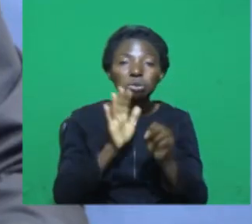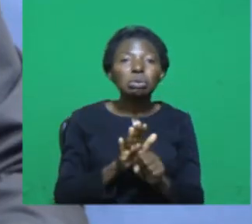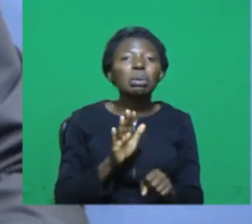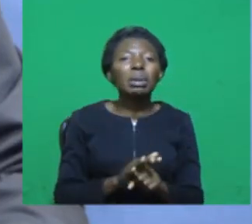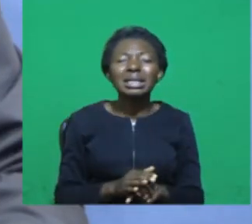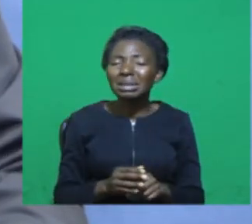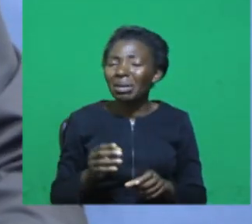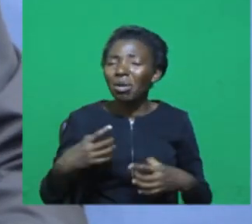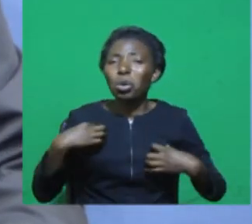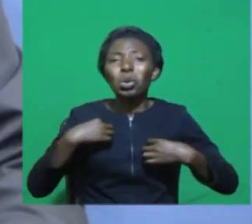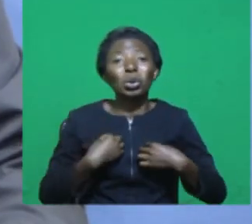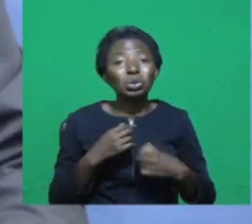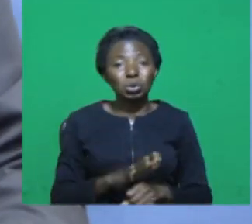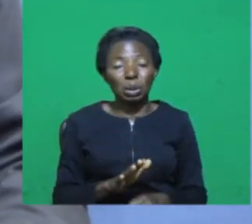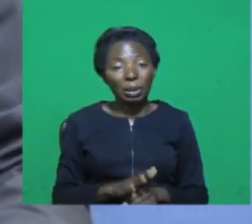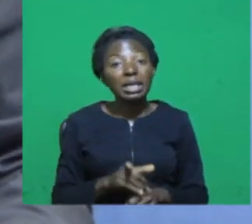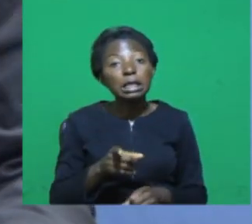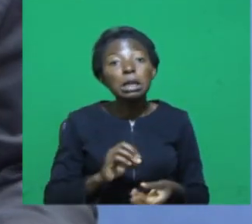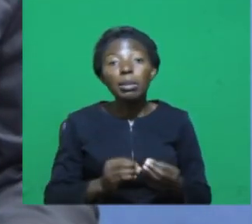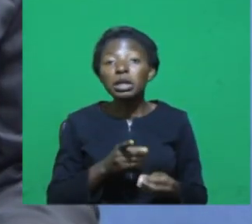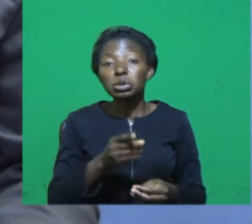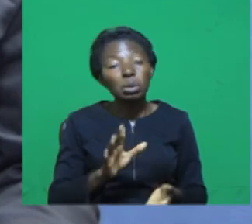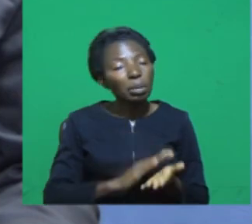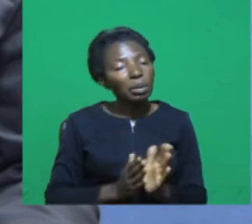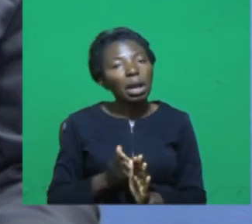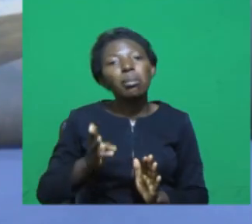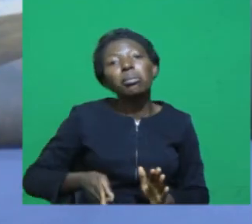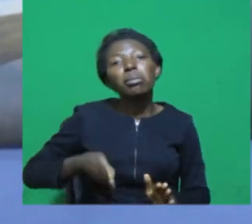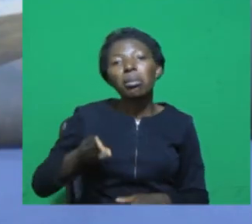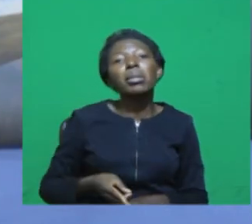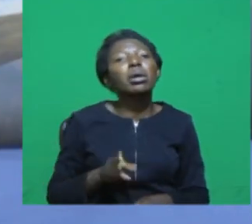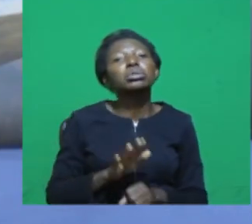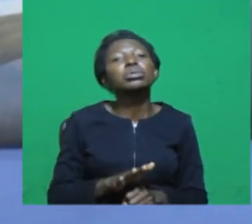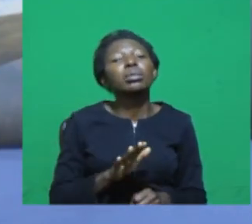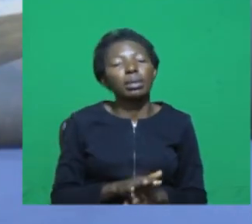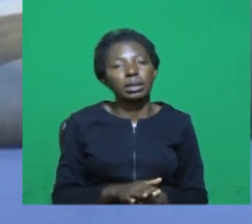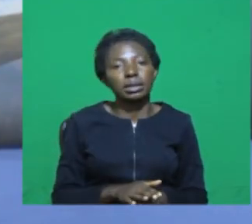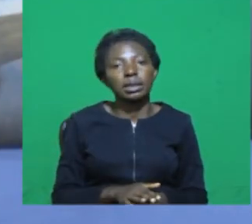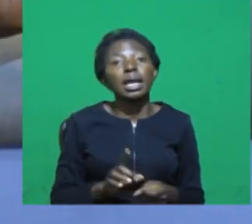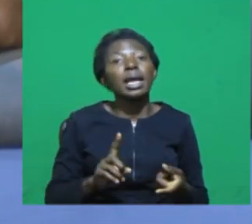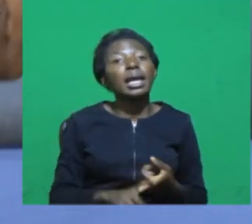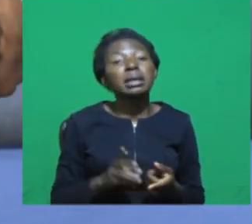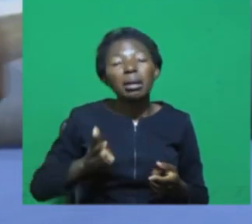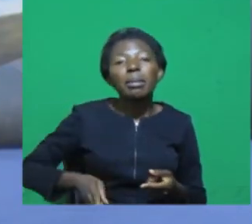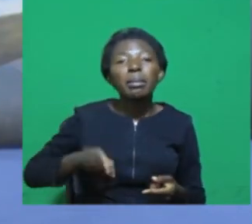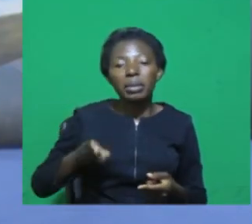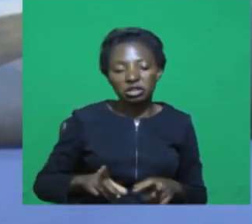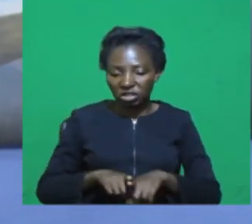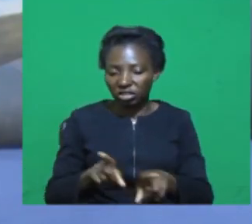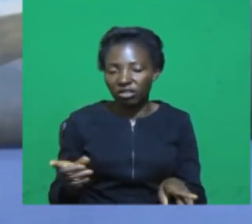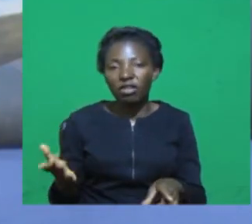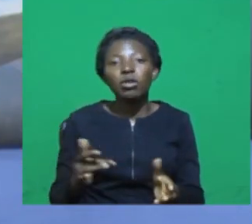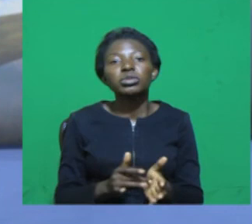kuri loud kuya kunorunzira kuti munhu aite pride. Saka pride na